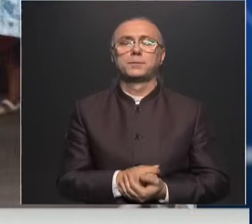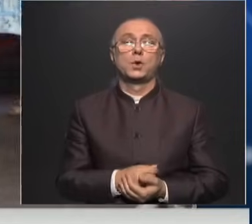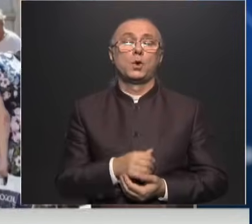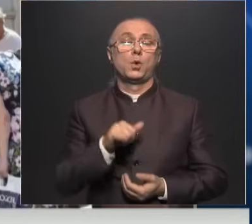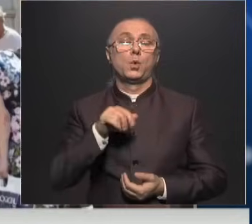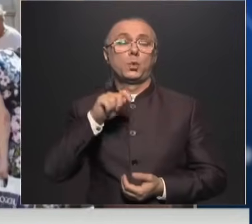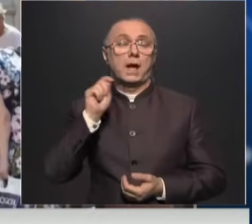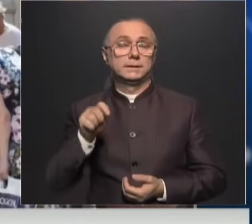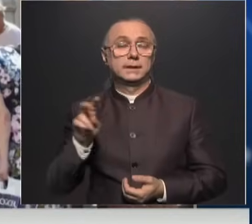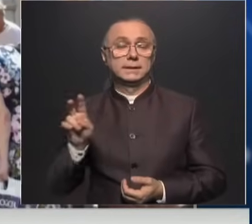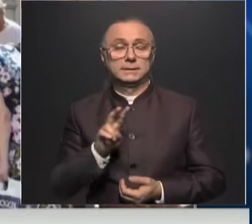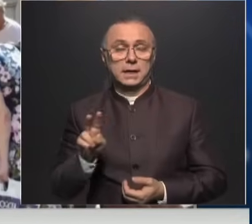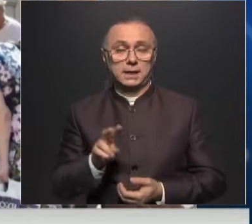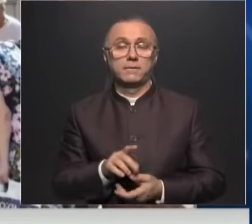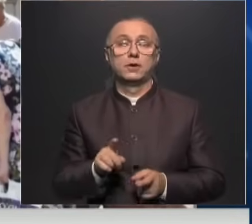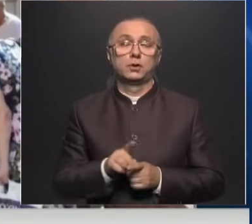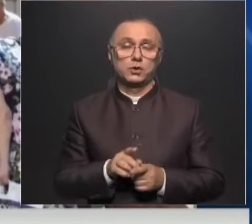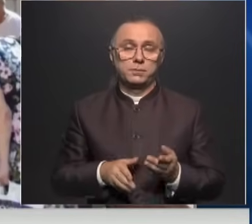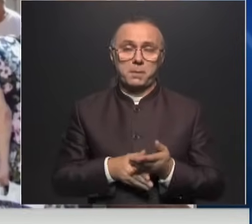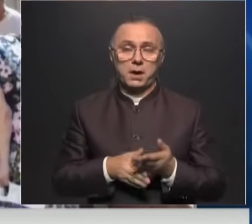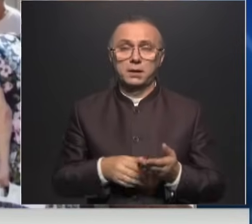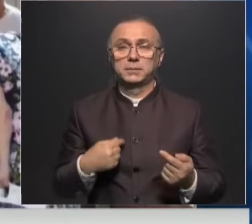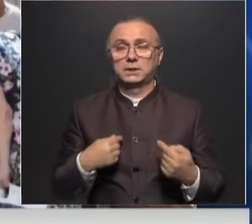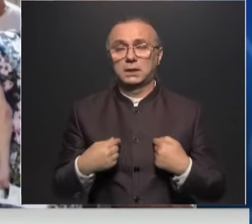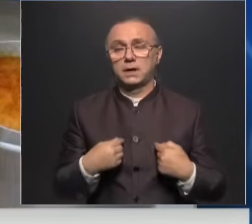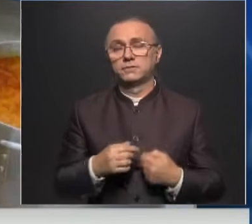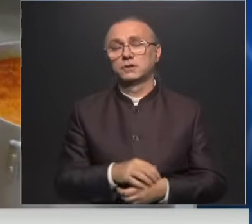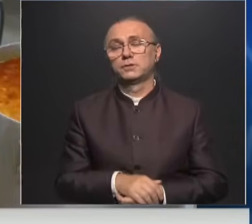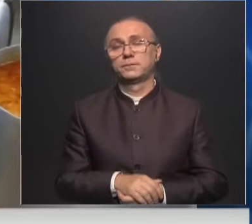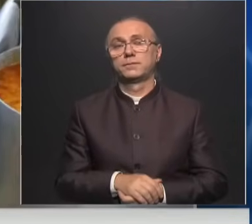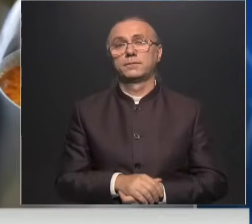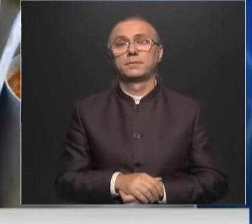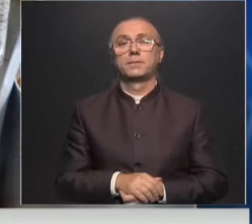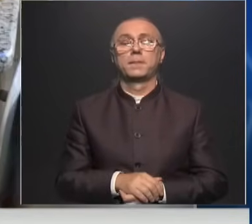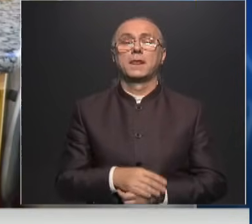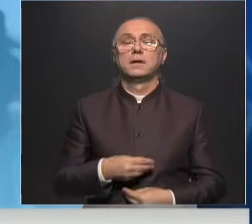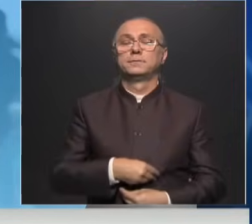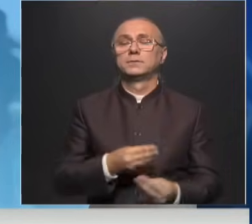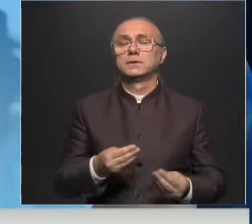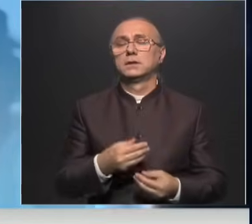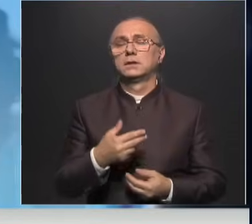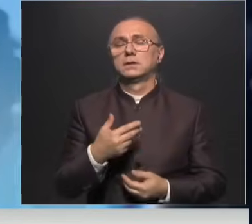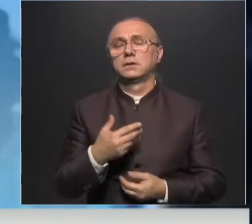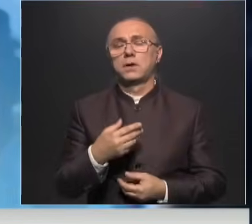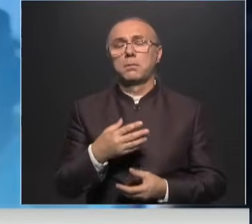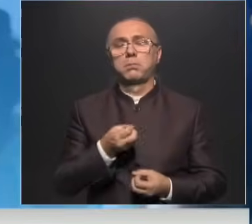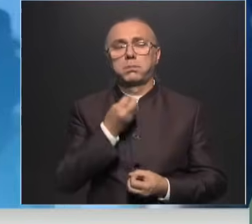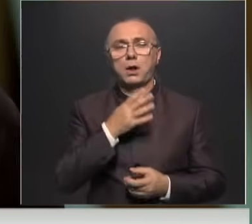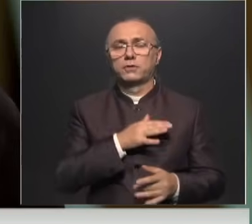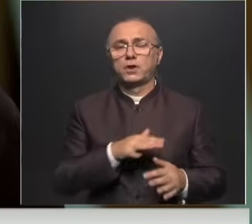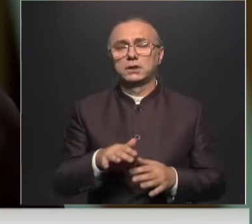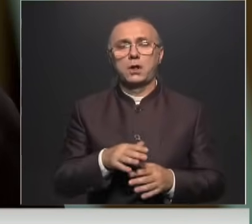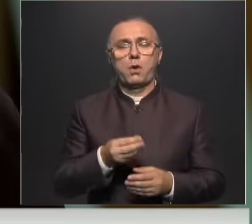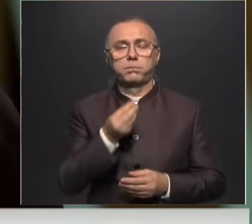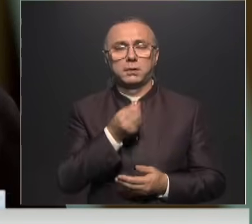церковь. Только в одном Благовещенском храме в Крапивницком с начала года выдали более 30 тысяч благотворительных обедов для беженцев и